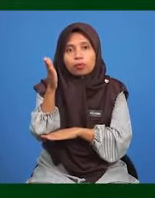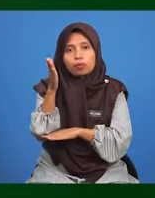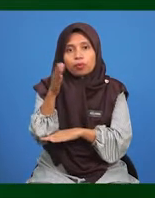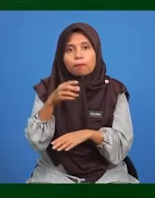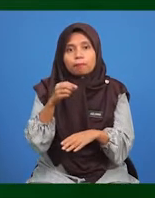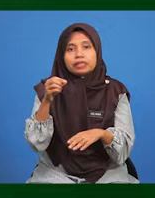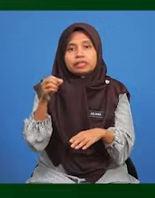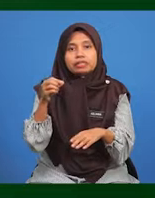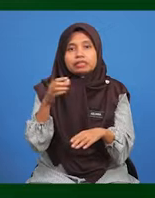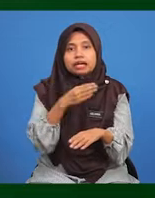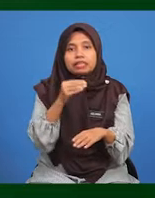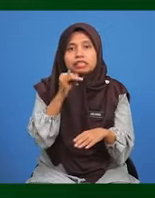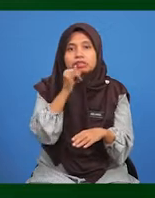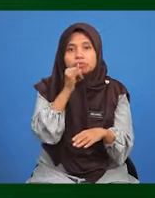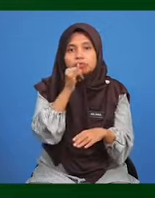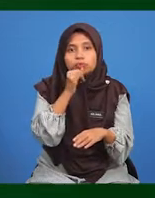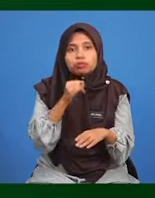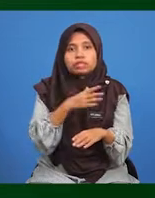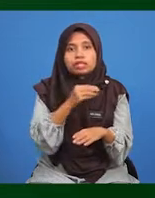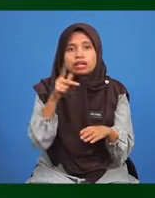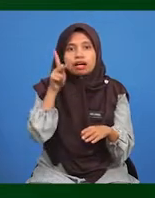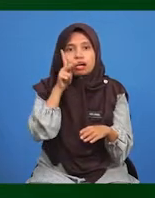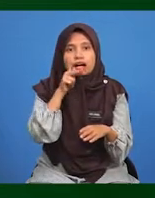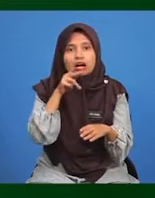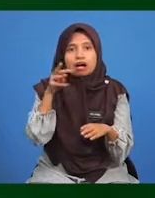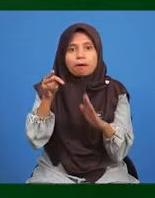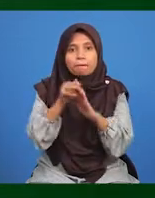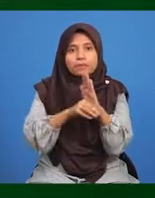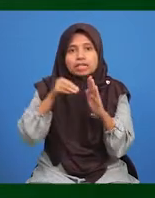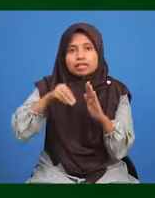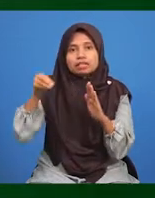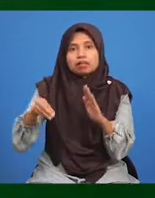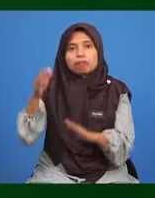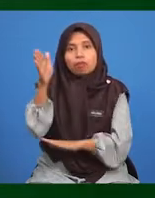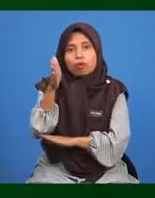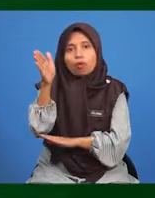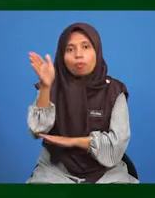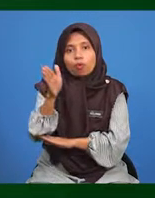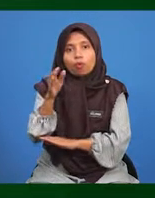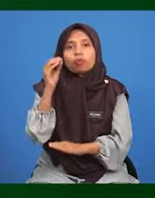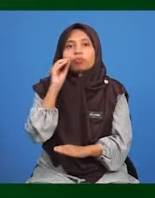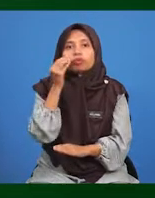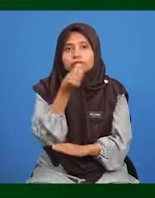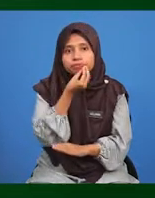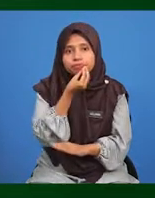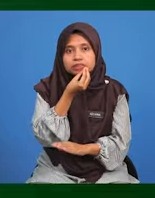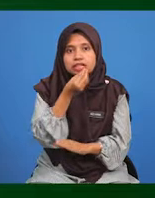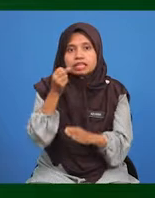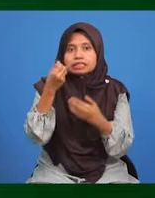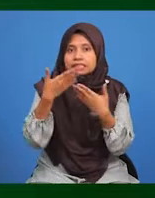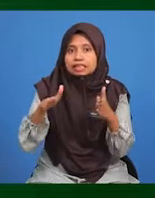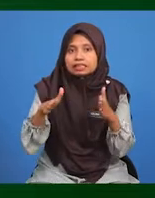Selesai membersihkan halaman rumah, kami sekeluarga minum petang di beranda